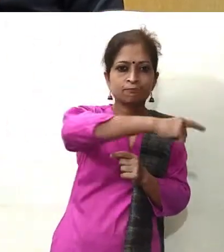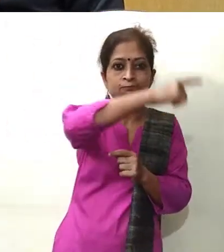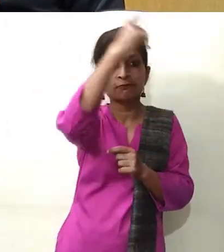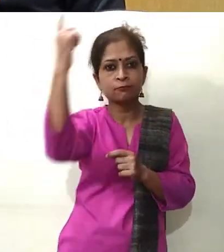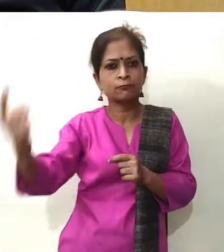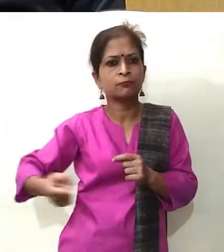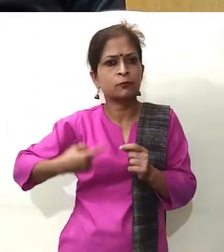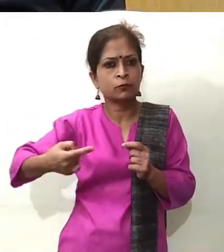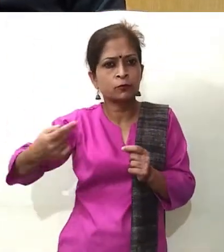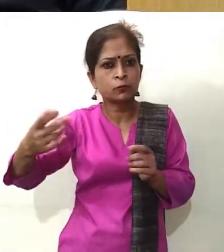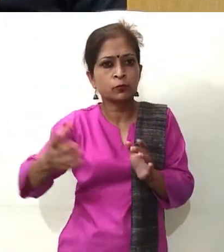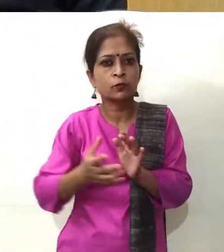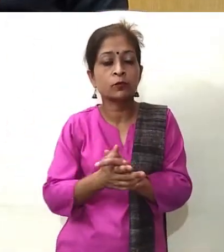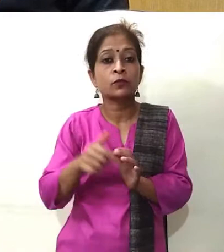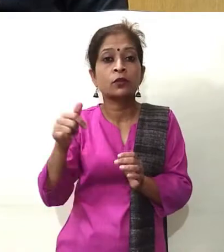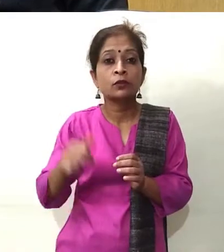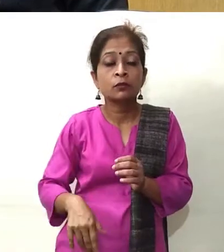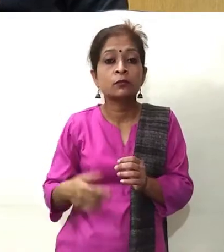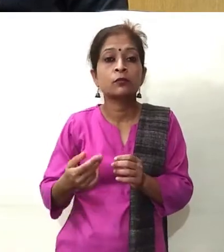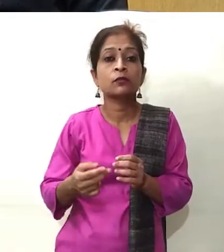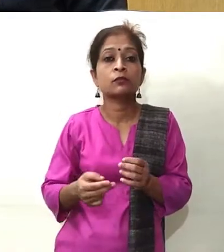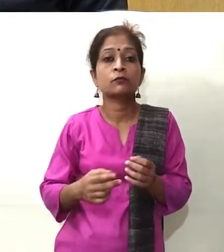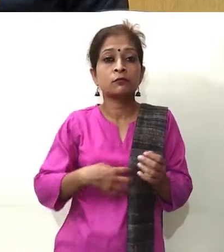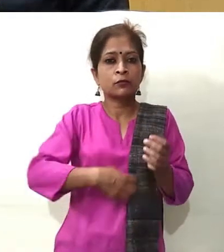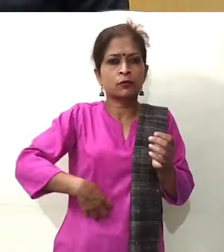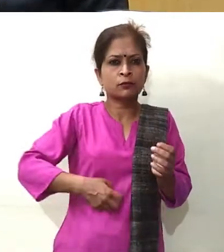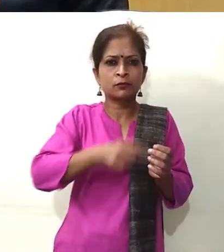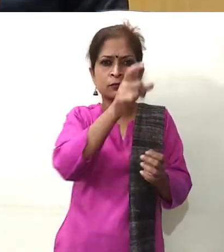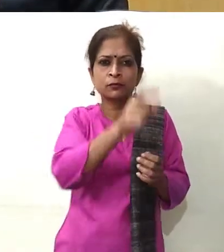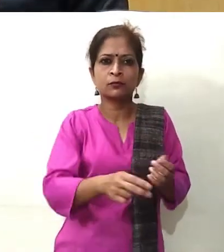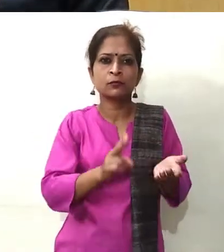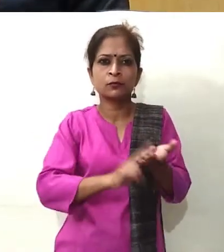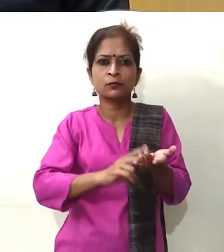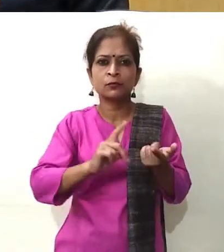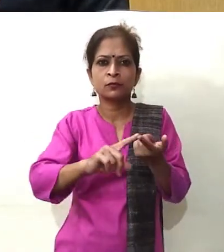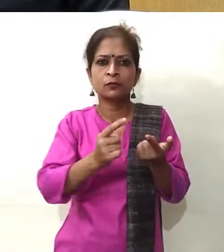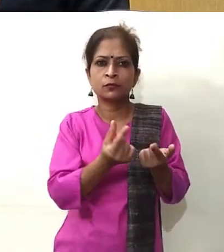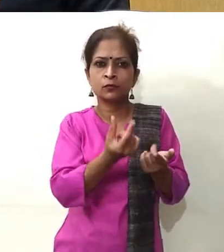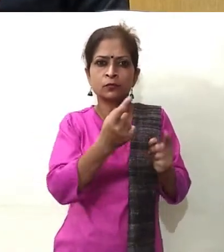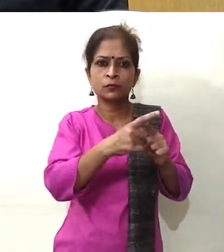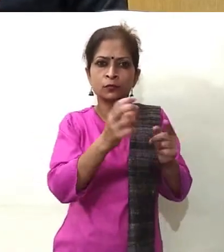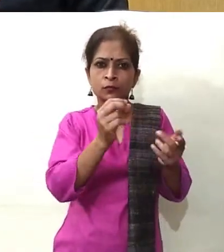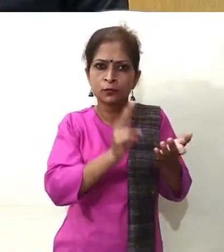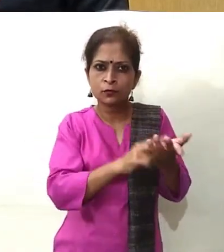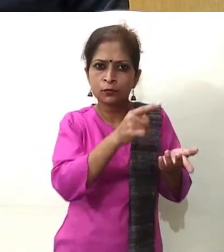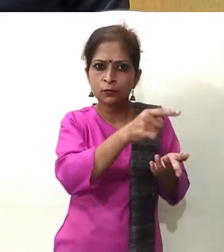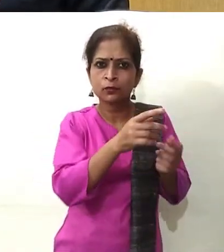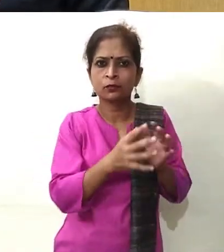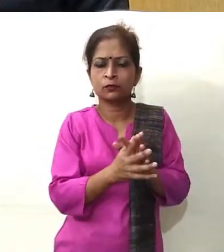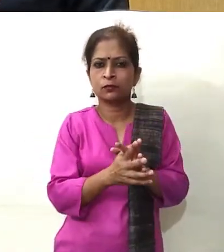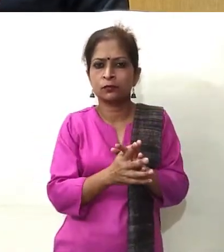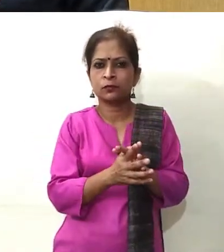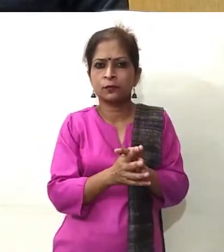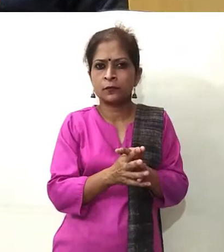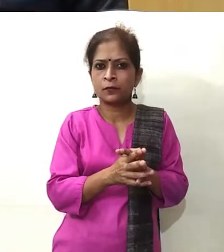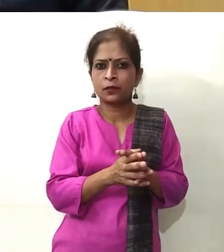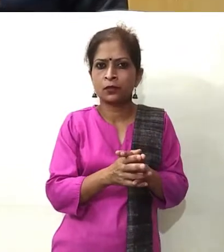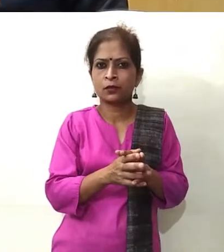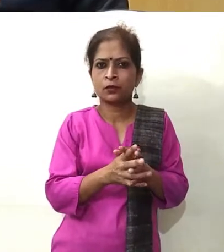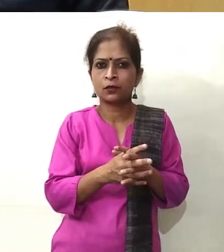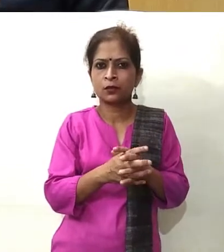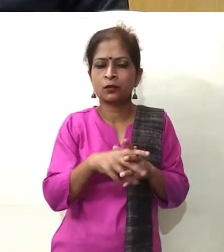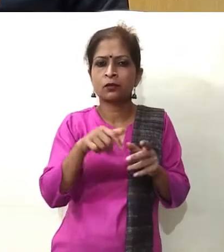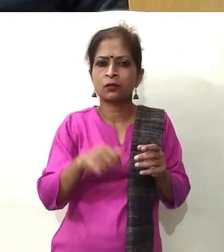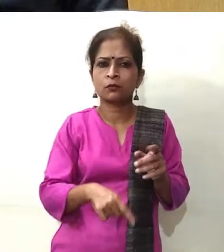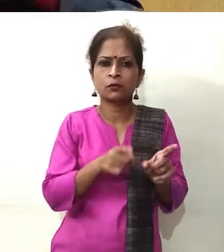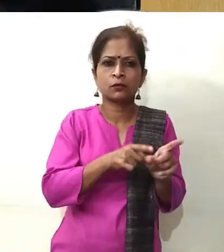ये हुआ कि न्यूटन साहब ने, ऑटिज्म था ना, बता रहे थे आप, जो 1600 या 17वीं ईस्वी